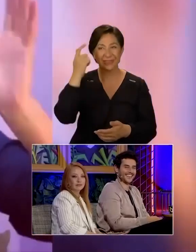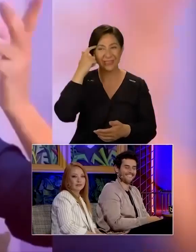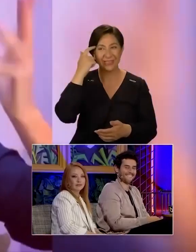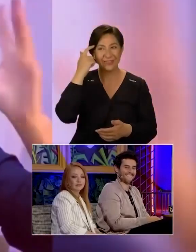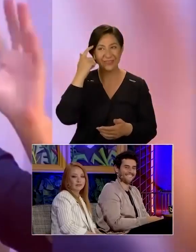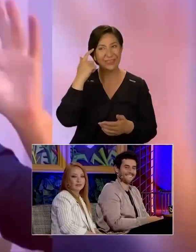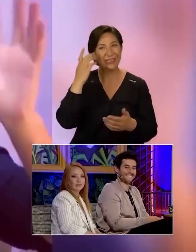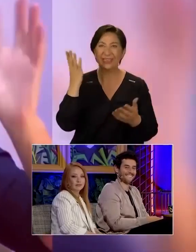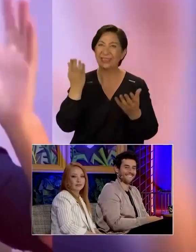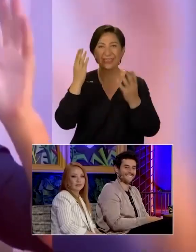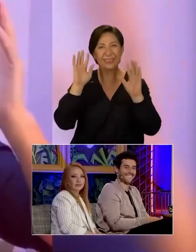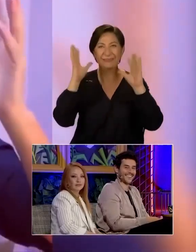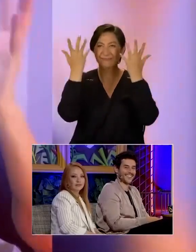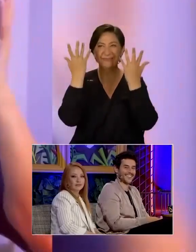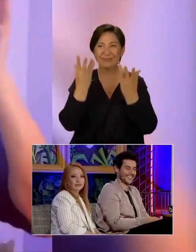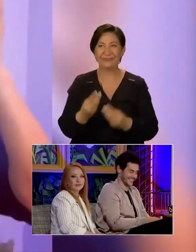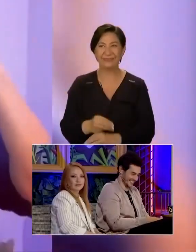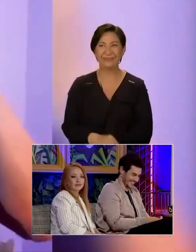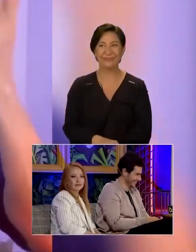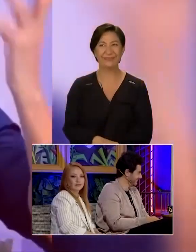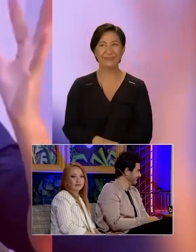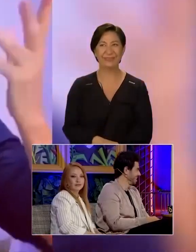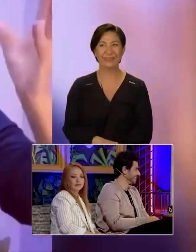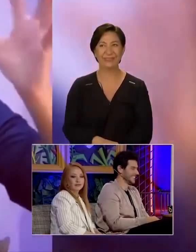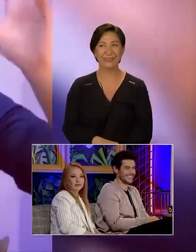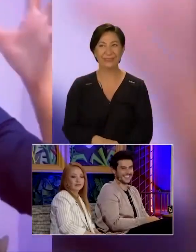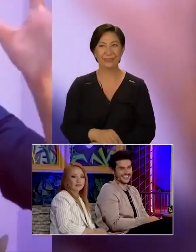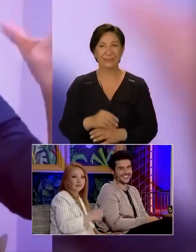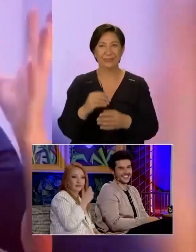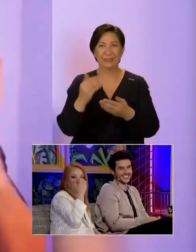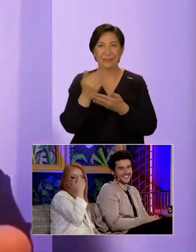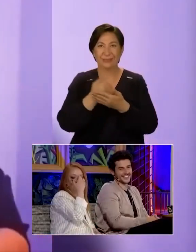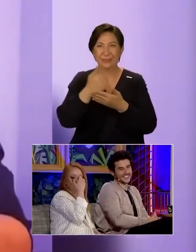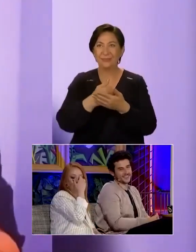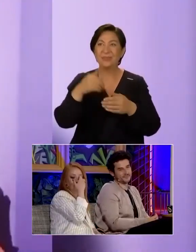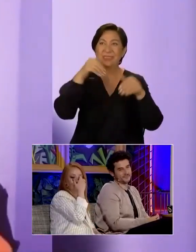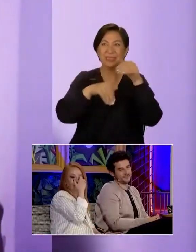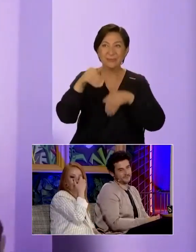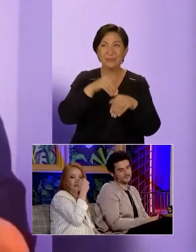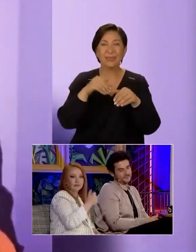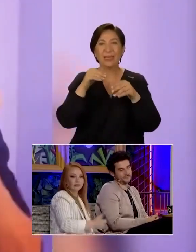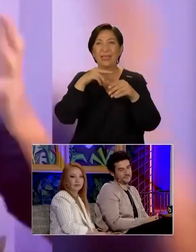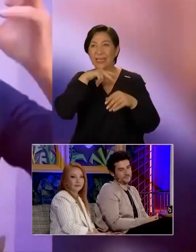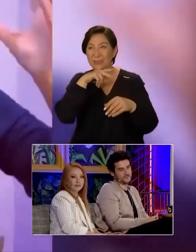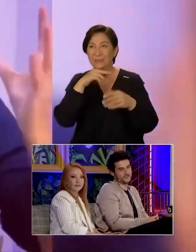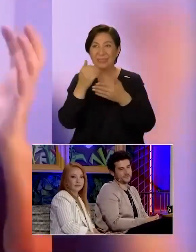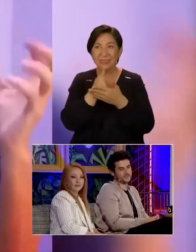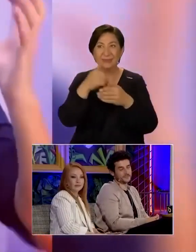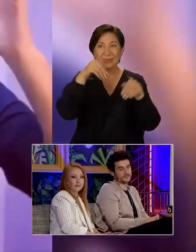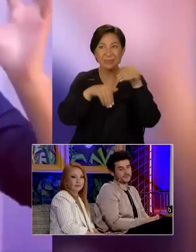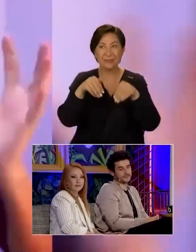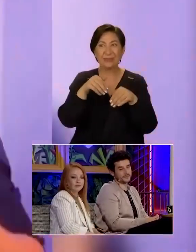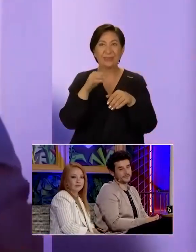Kafayı sıyırdık, geçim. Geçim, geçim, seçim, seçim, geçim, geçim, geçim, seçim,